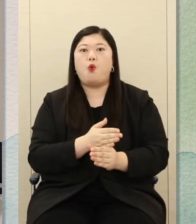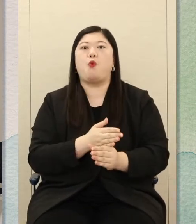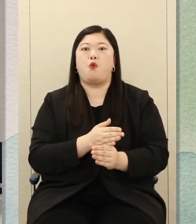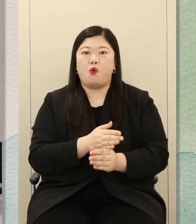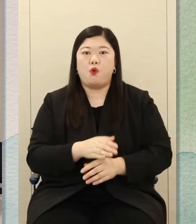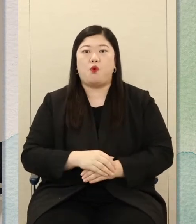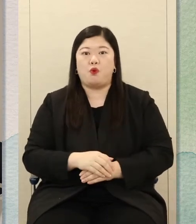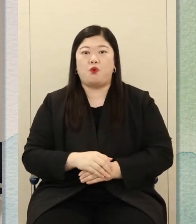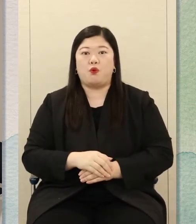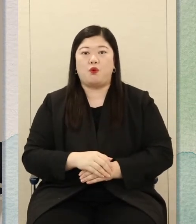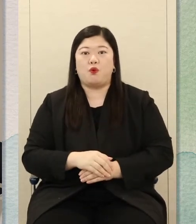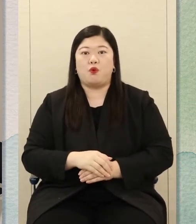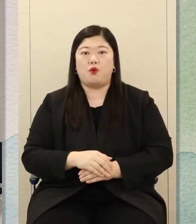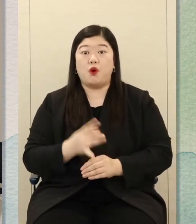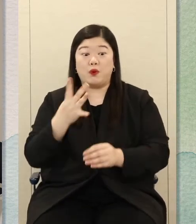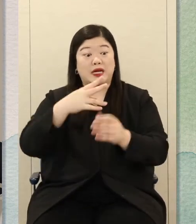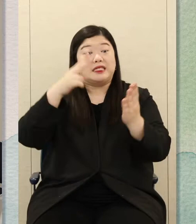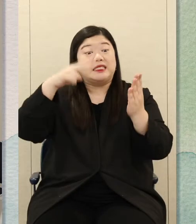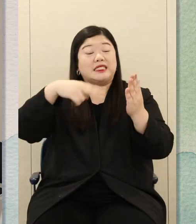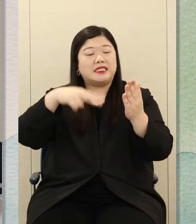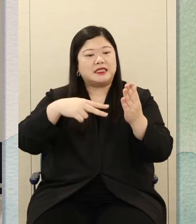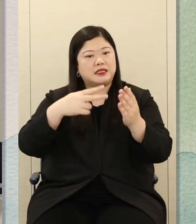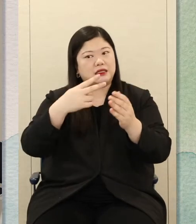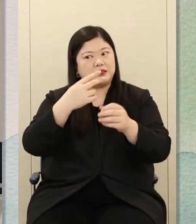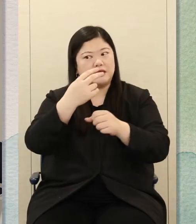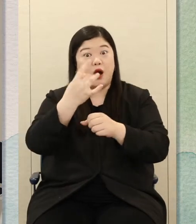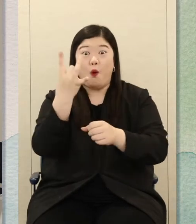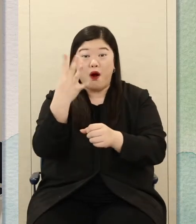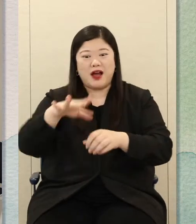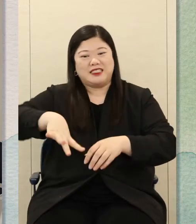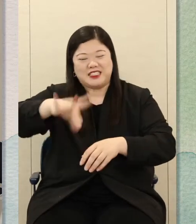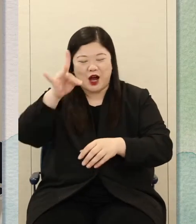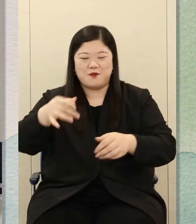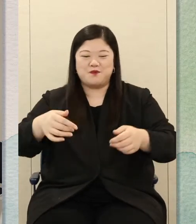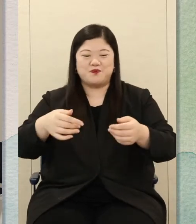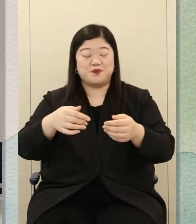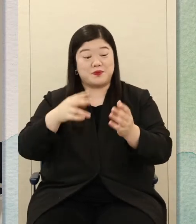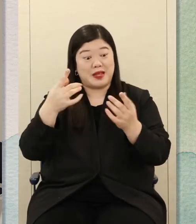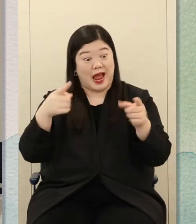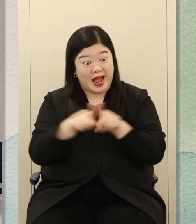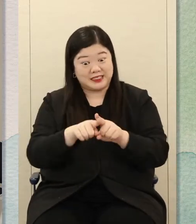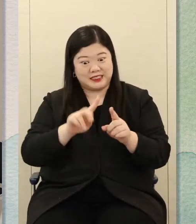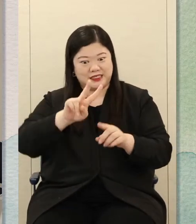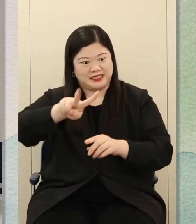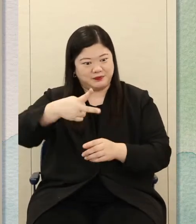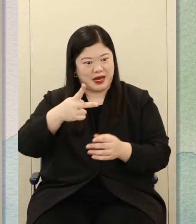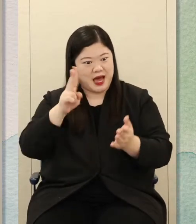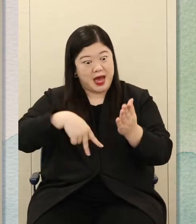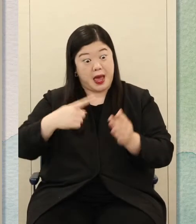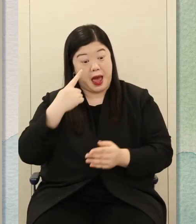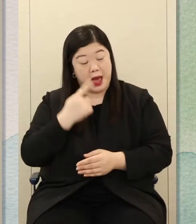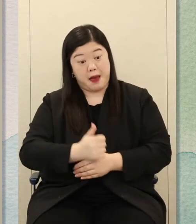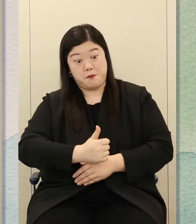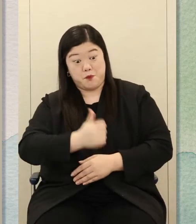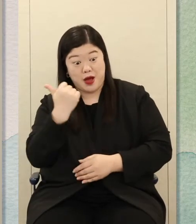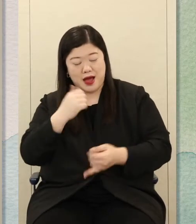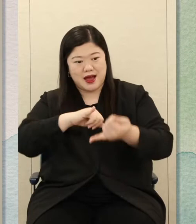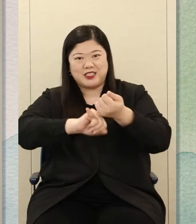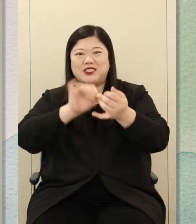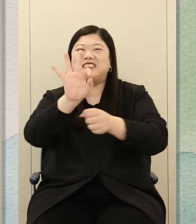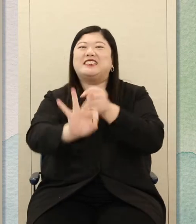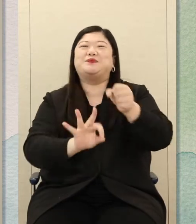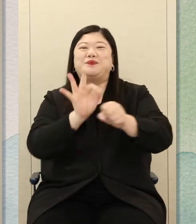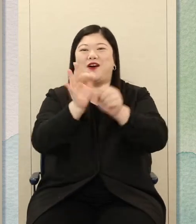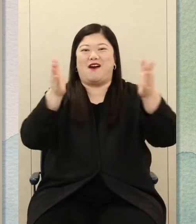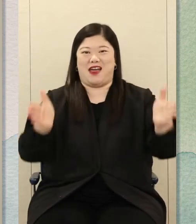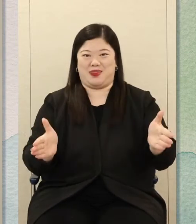기간은 원래 10년이었는데 15년 걸릴 거라고 지금 생각하시거든요. 15년 금방 가요. 매주 읽다 보면